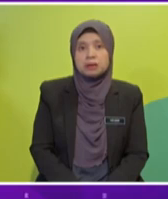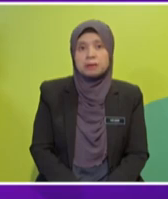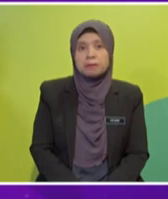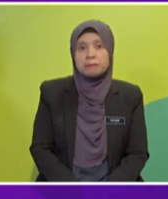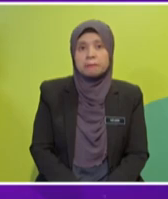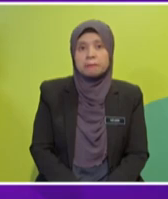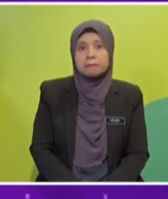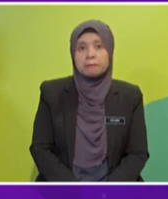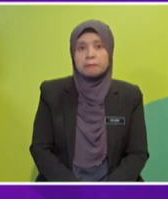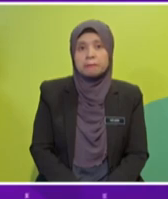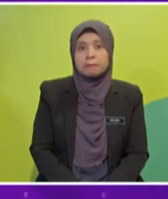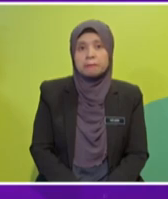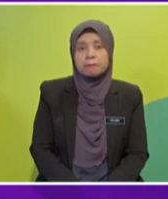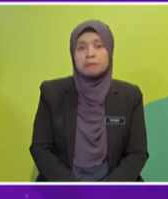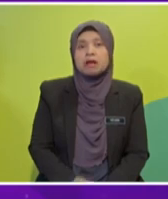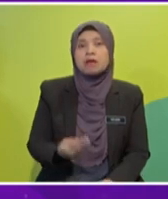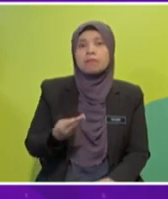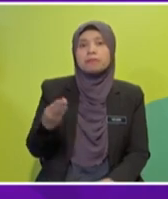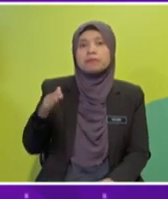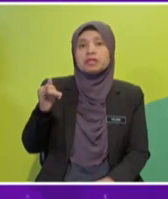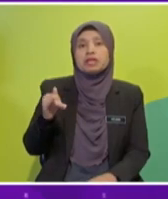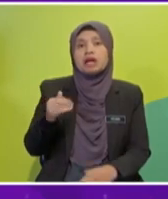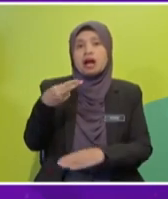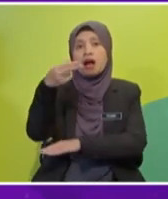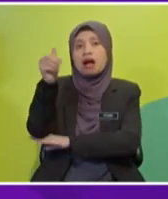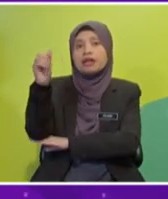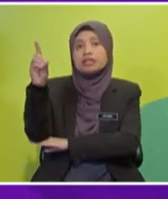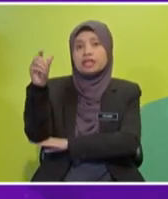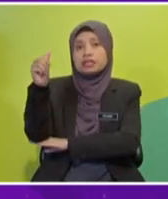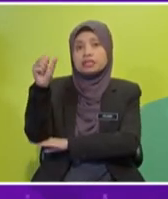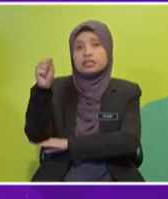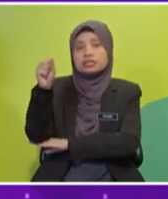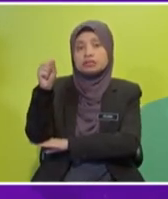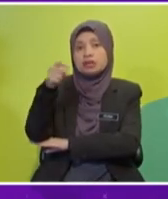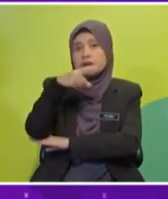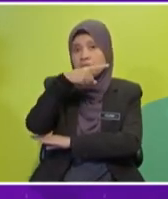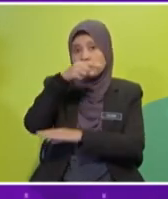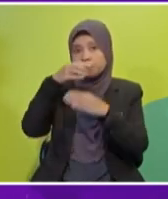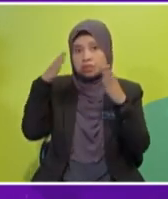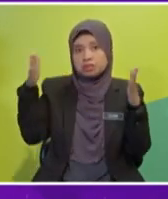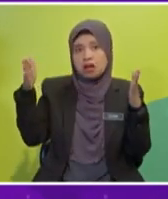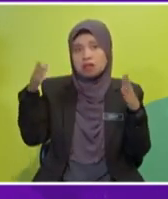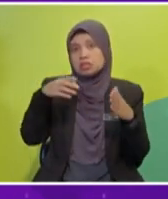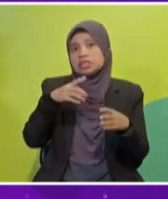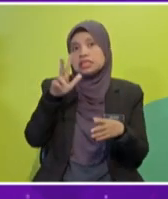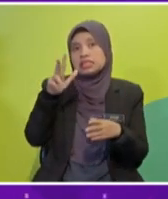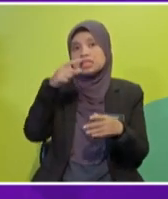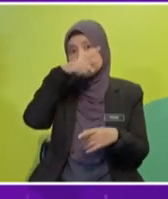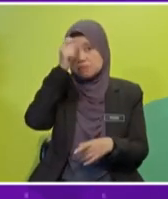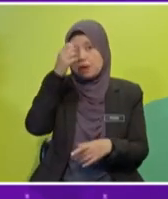Okey, boleh kuatkan sikit. Perkara-perkara hadas besar. 3 sebab berhadas besar. Apa sebabnya?